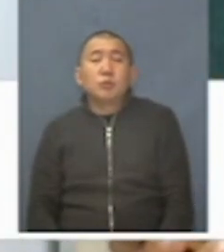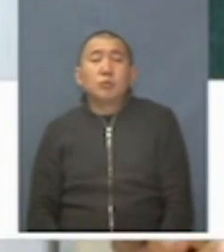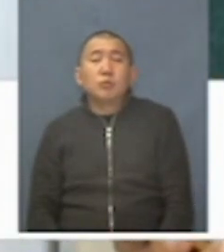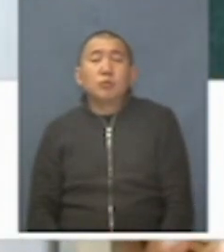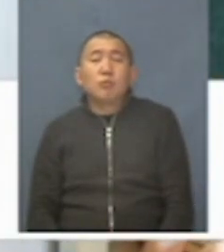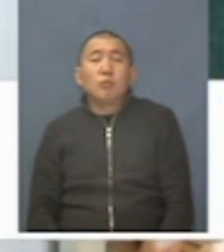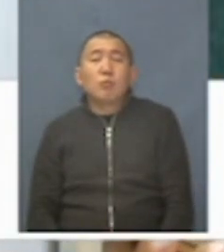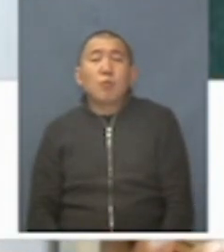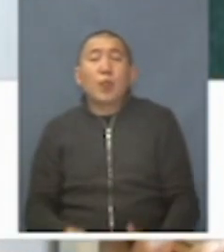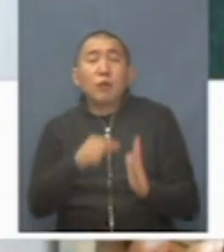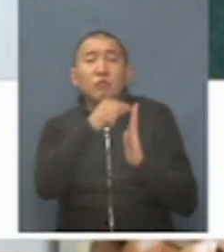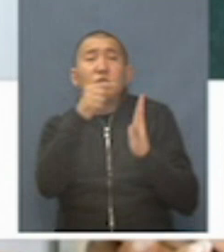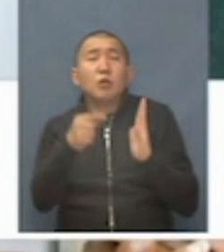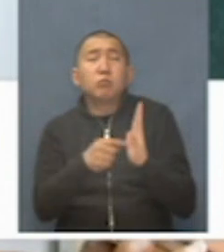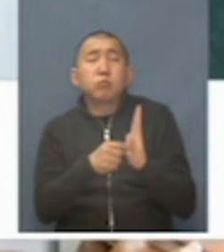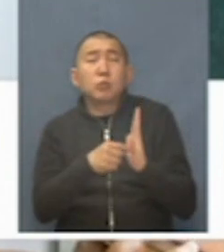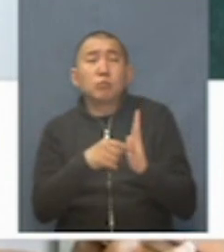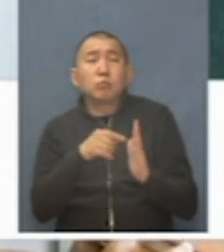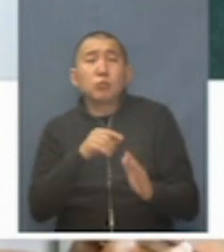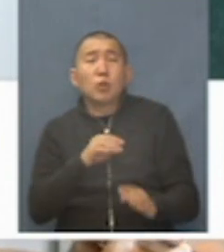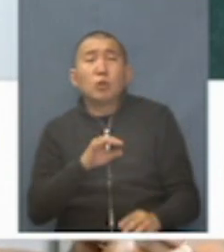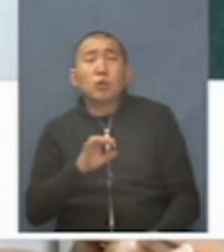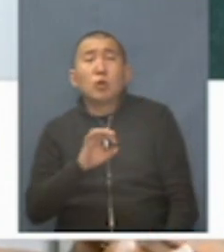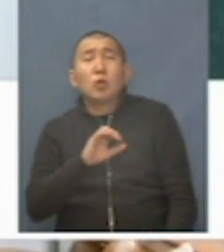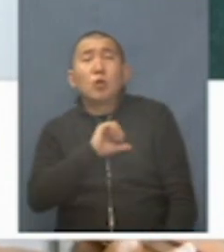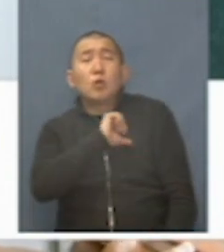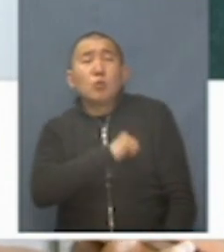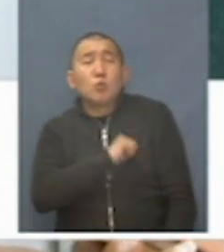сол адвокаттар мен нотариустарға,